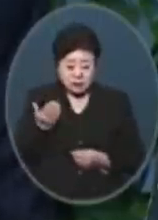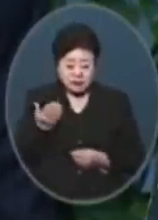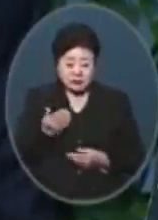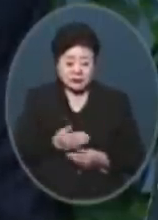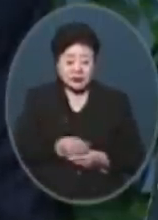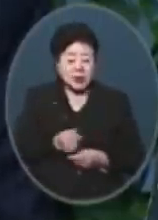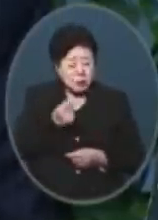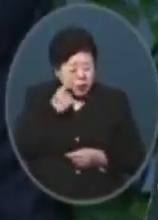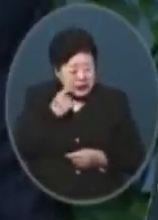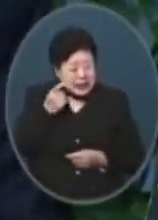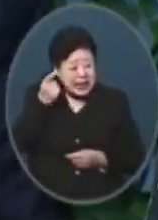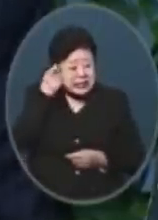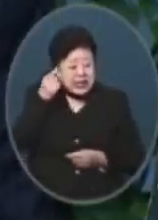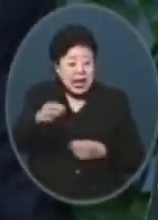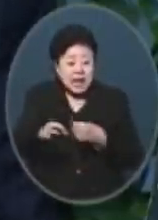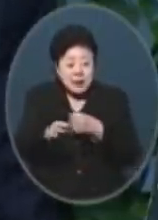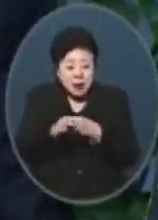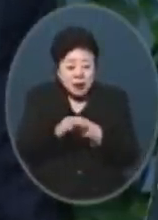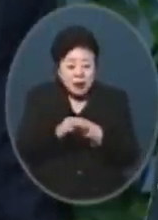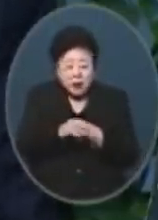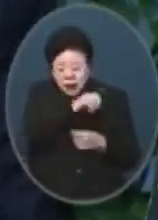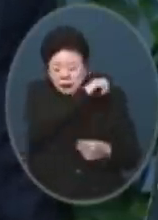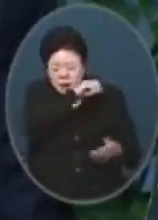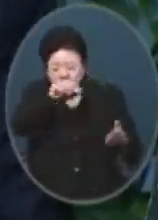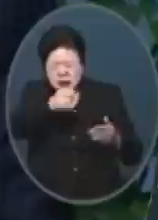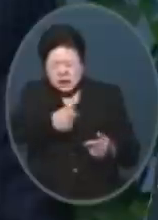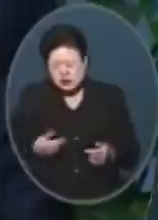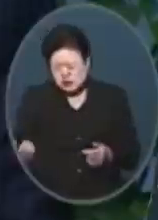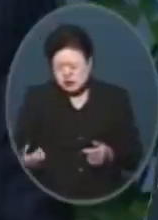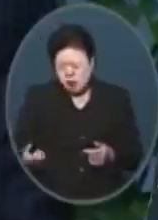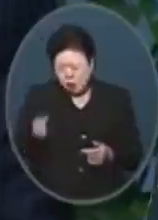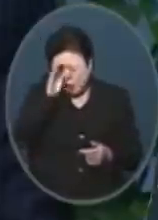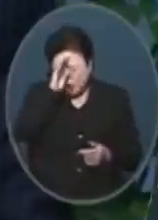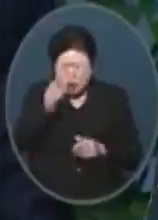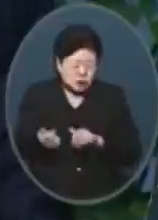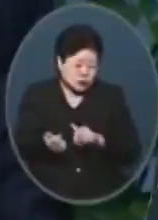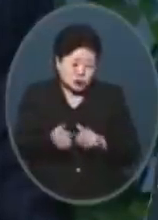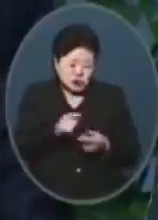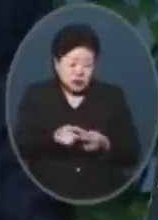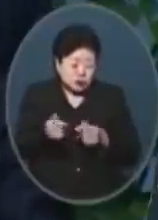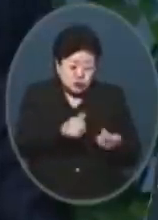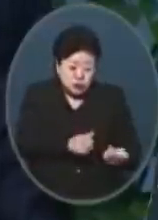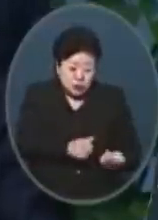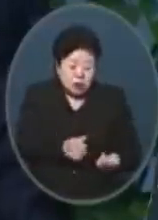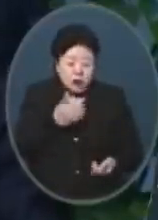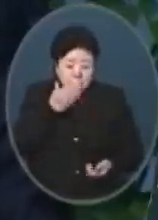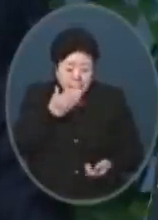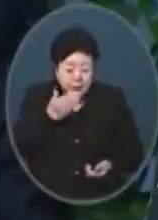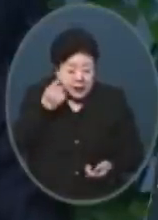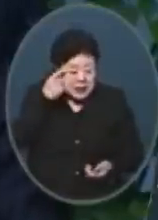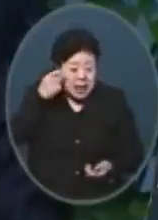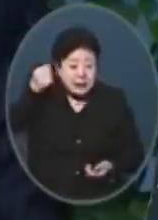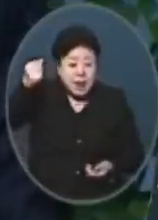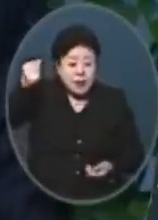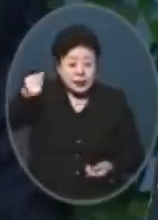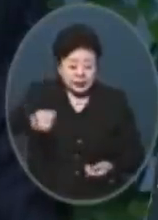할 수 없다고 생각했으면 평생에 중풍병으로 죽었을 것입니다. 할 수 있다고 생각하니까